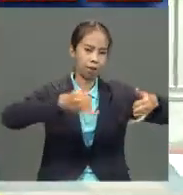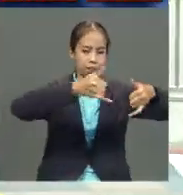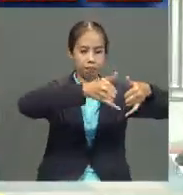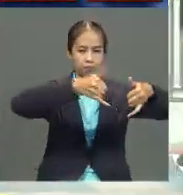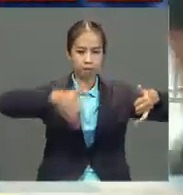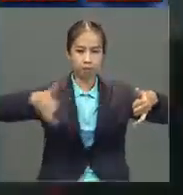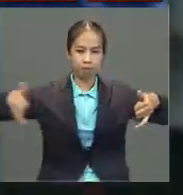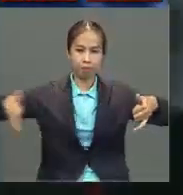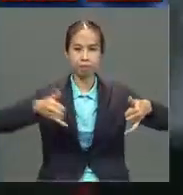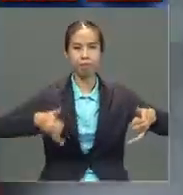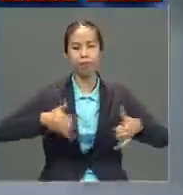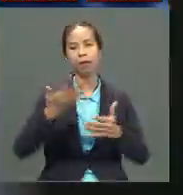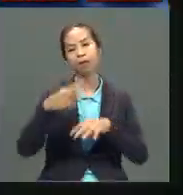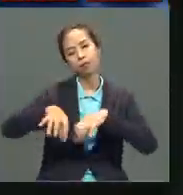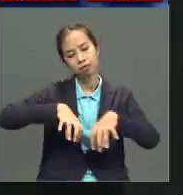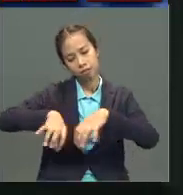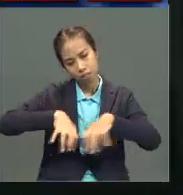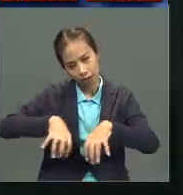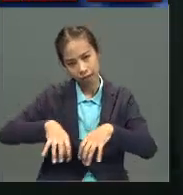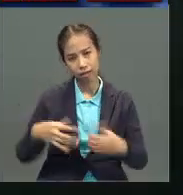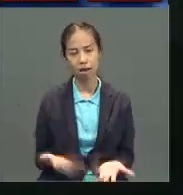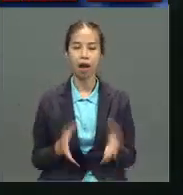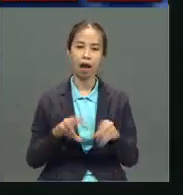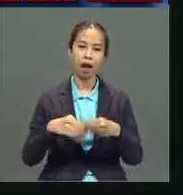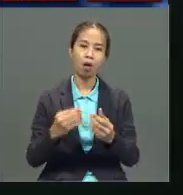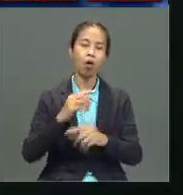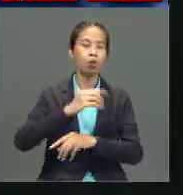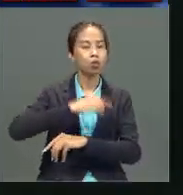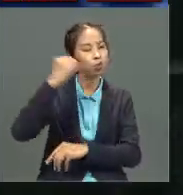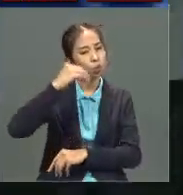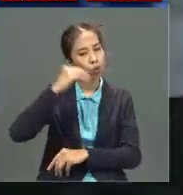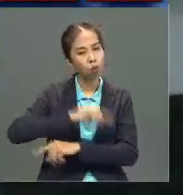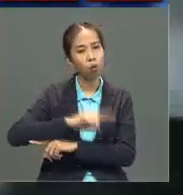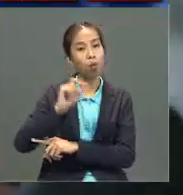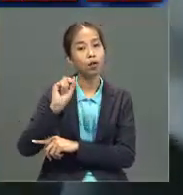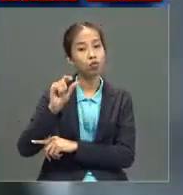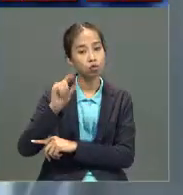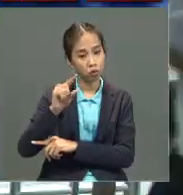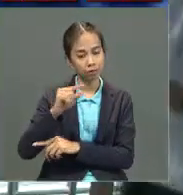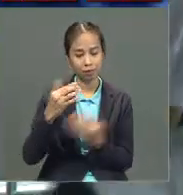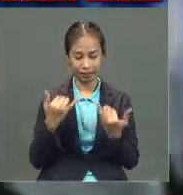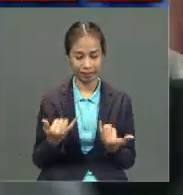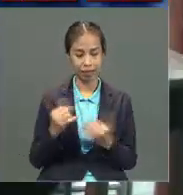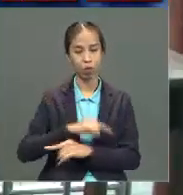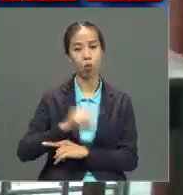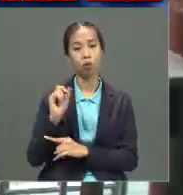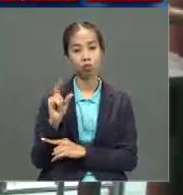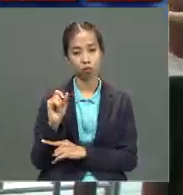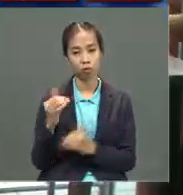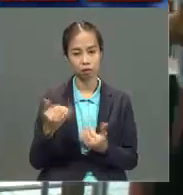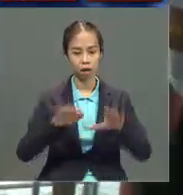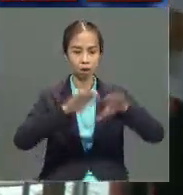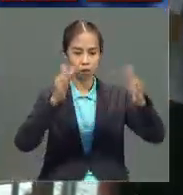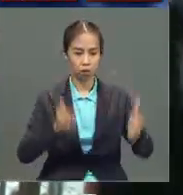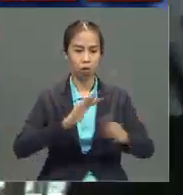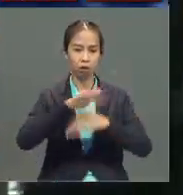ให้เหมาะกับสภาพห้องเรียนแล้วก็จะจัดโต๊ะในทุกวันศุกร์วันศุกร์นี้วันศุกร์ที่14สิงหาคมเนี่ยอันนี้คือจะเอาโต๊ะ